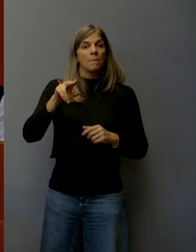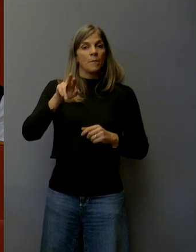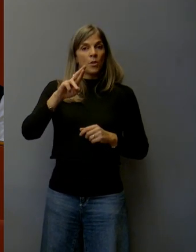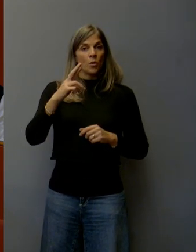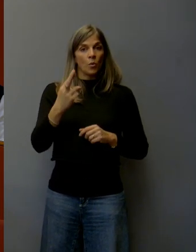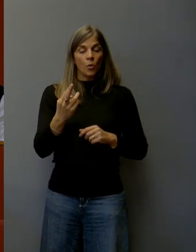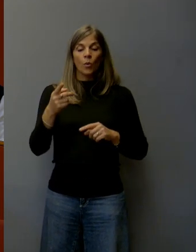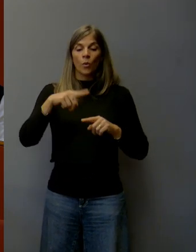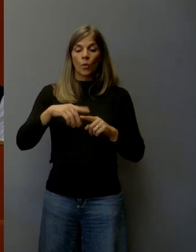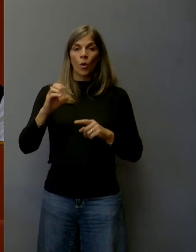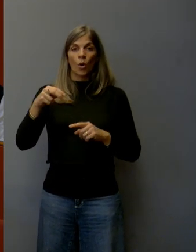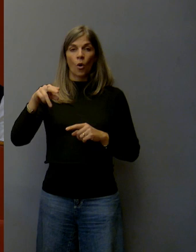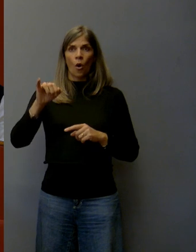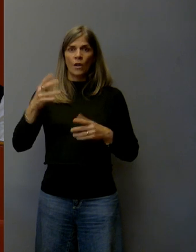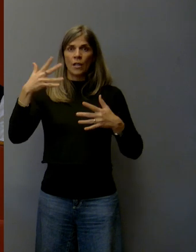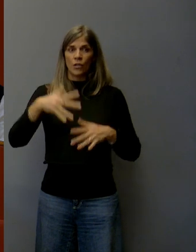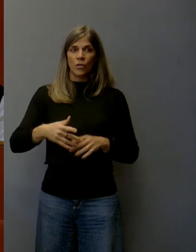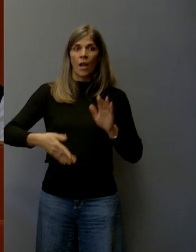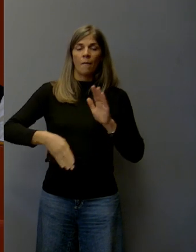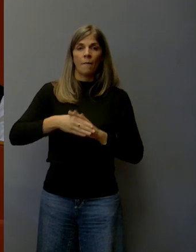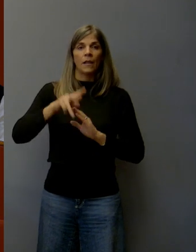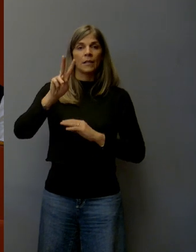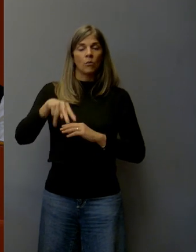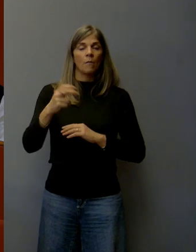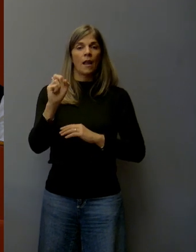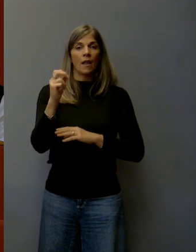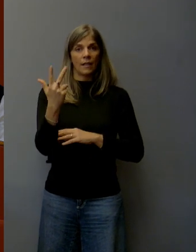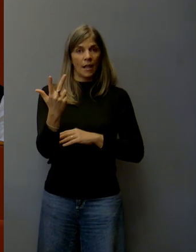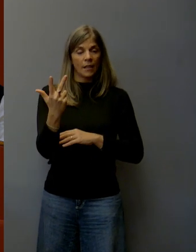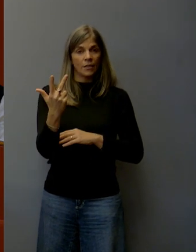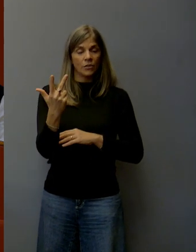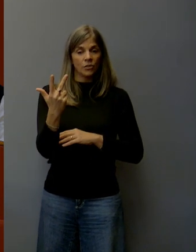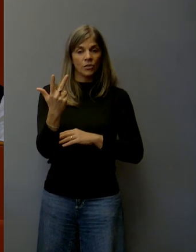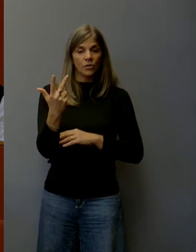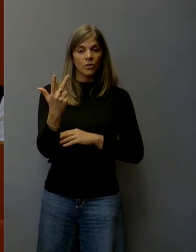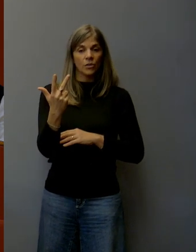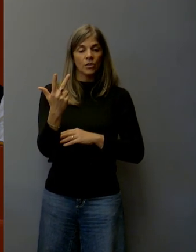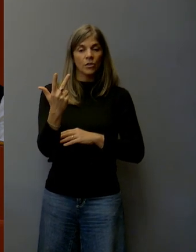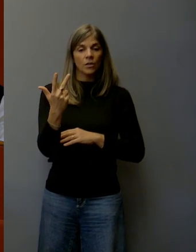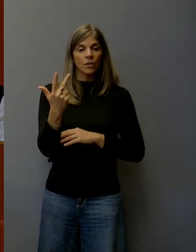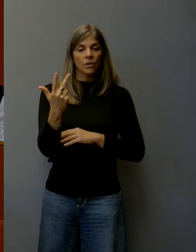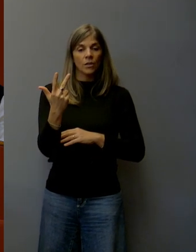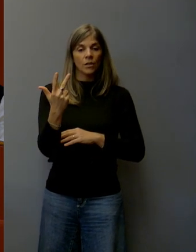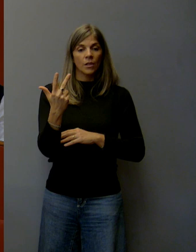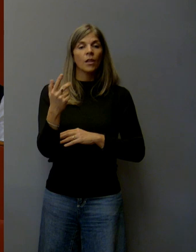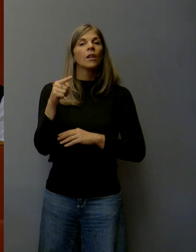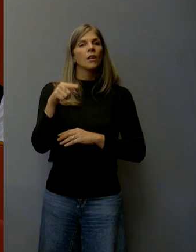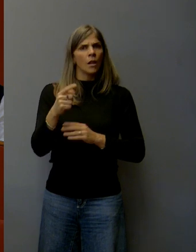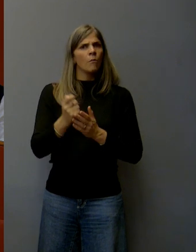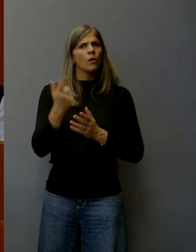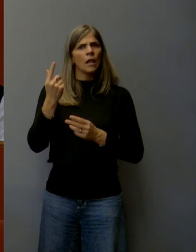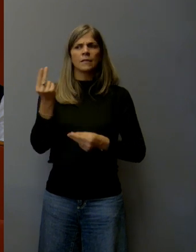il Coni già dal 2013 hanno presente questa l'importanza di quelle della realizzazione di progetti